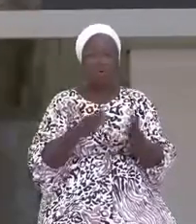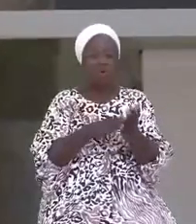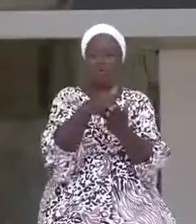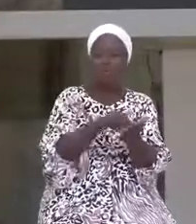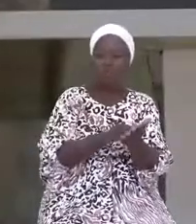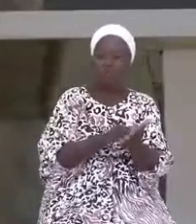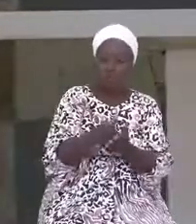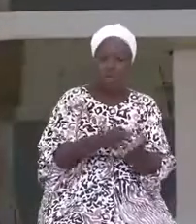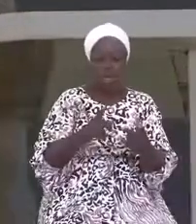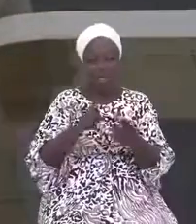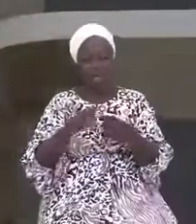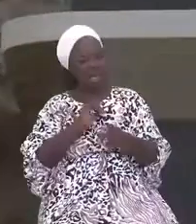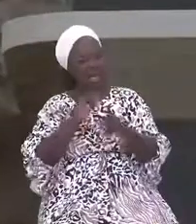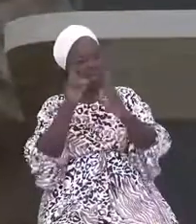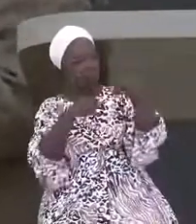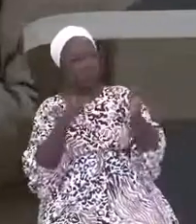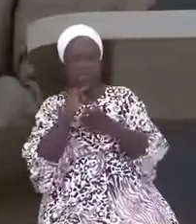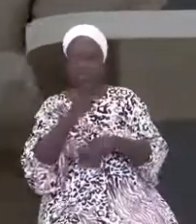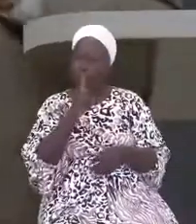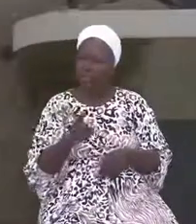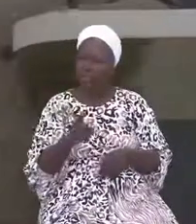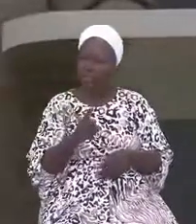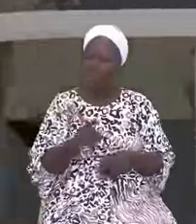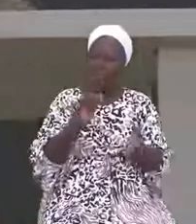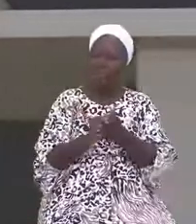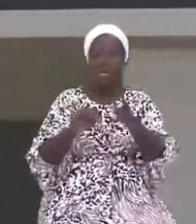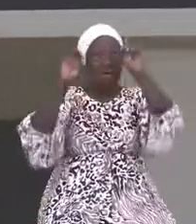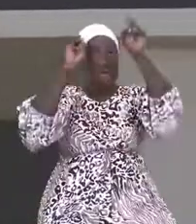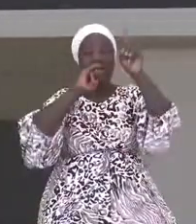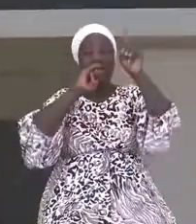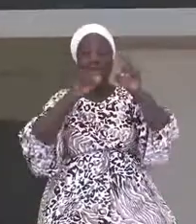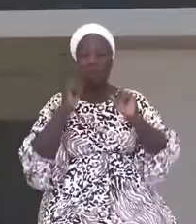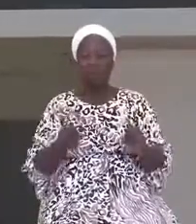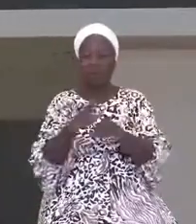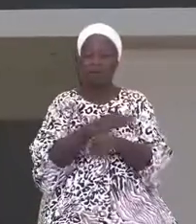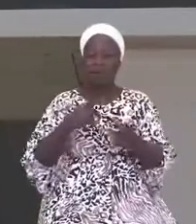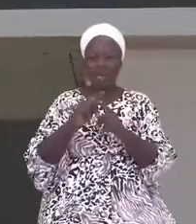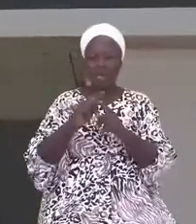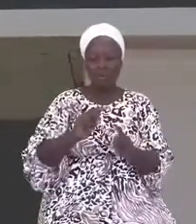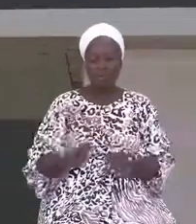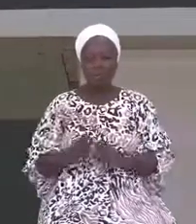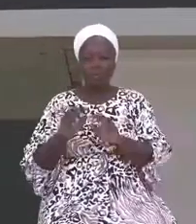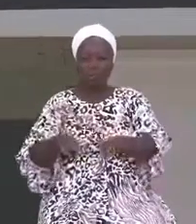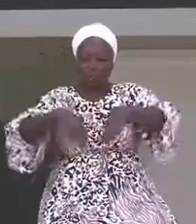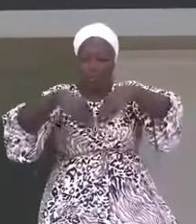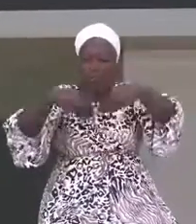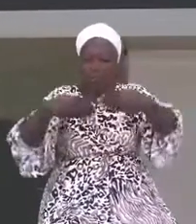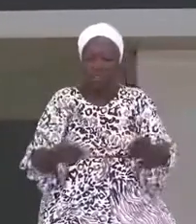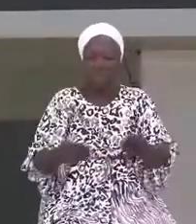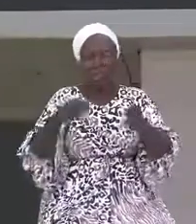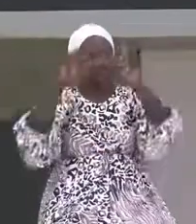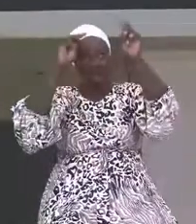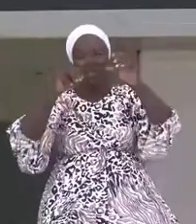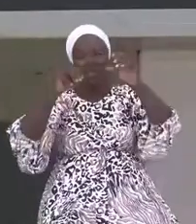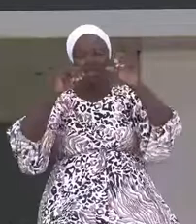alors c'est un fer il est puissant et il va transférer sa puissance la puissance